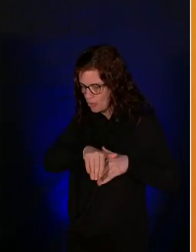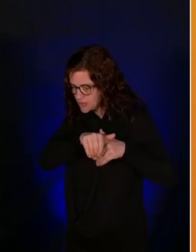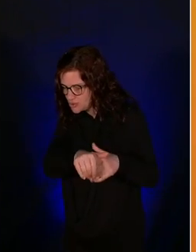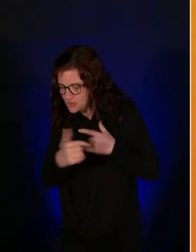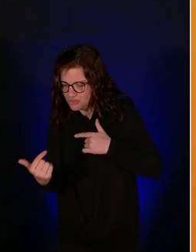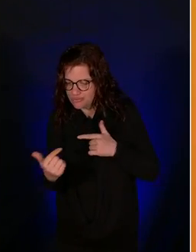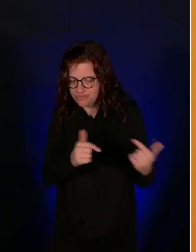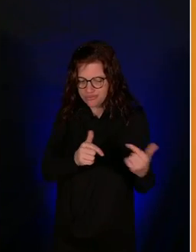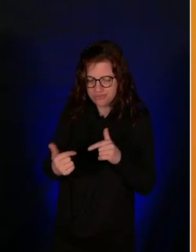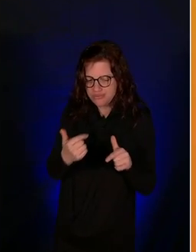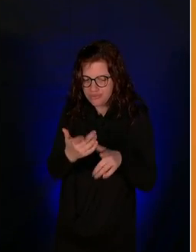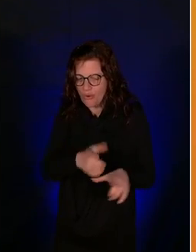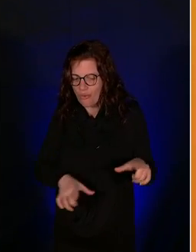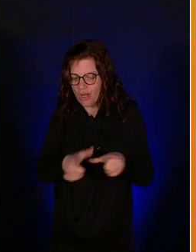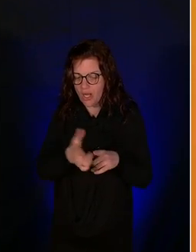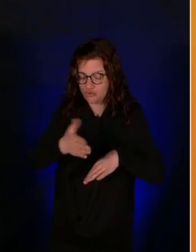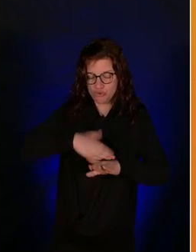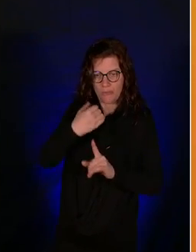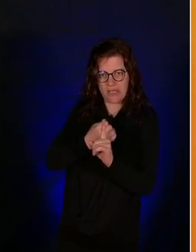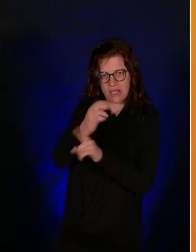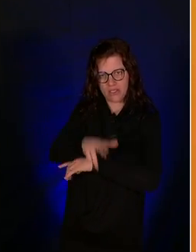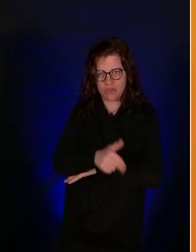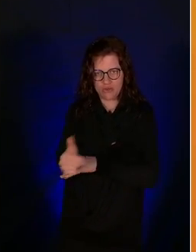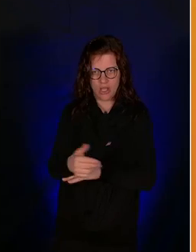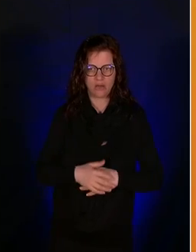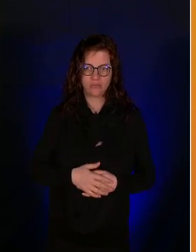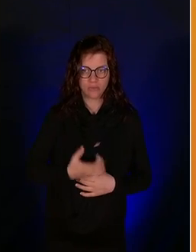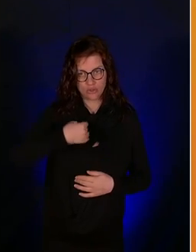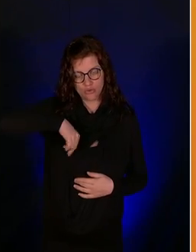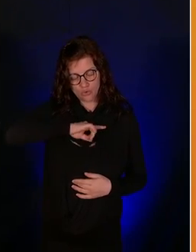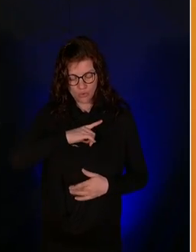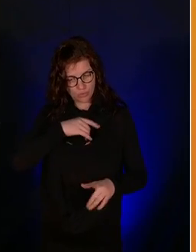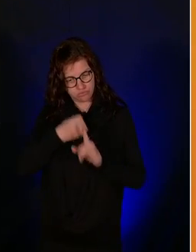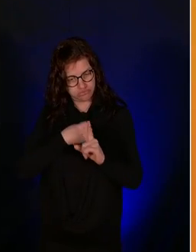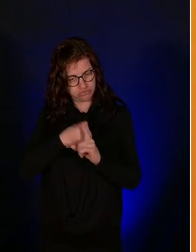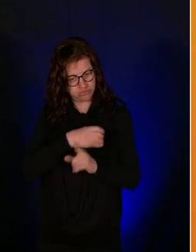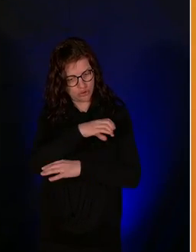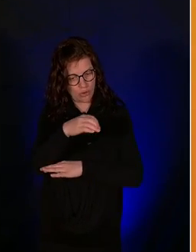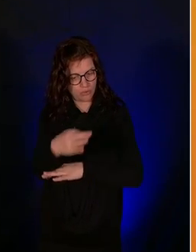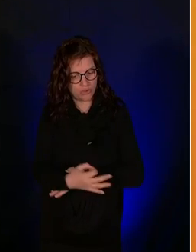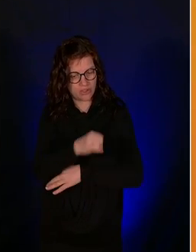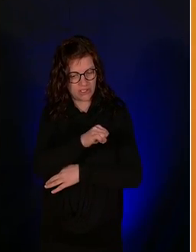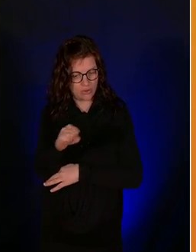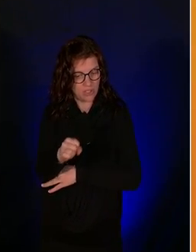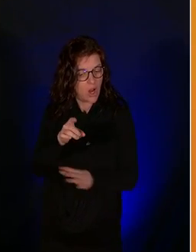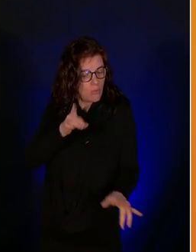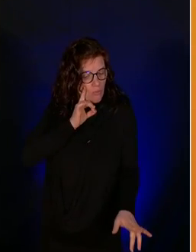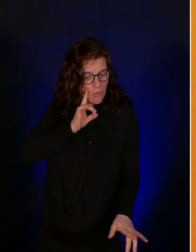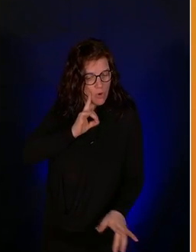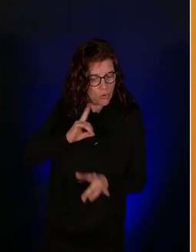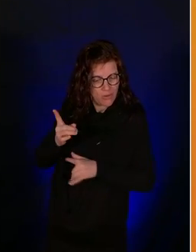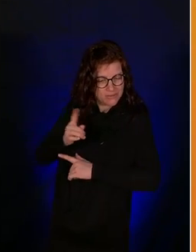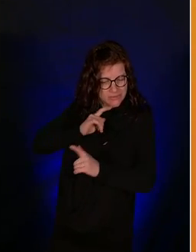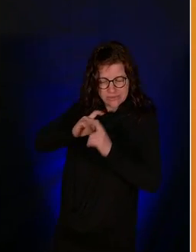alors que les batailles sont nationales. Nous revendiquons historiquement le 100% sécu, alors pourquoi négocions-nous des